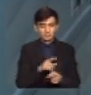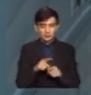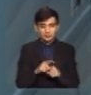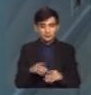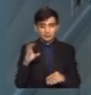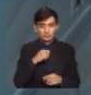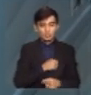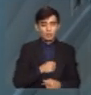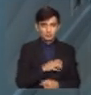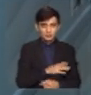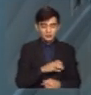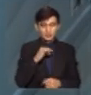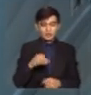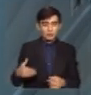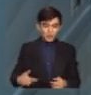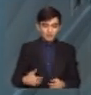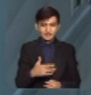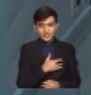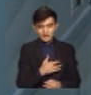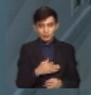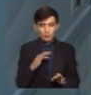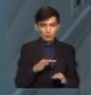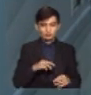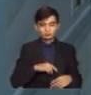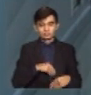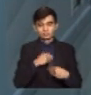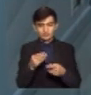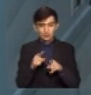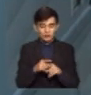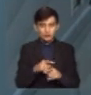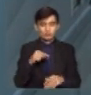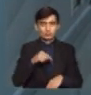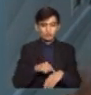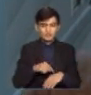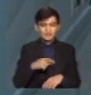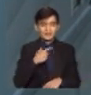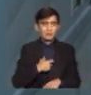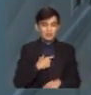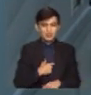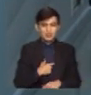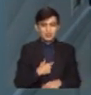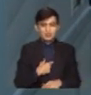после трансплантации печени, почек, сердца чувствуют себя абсолютно